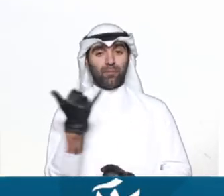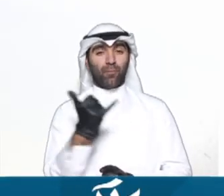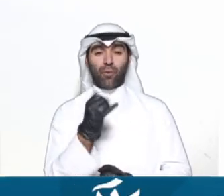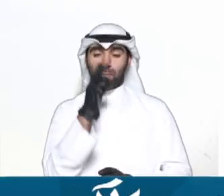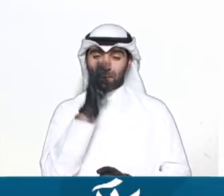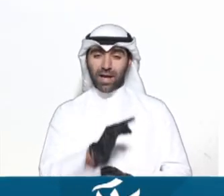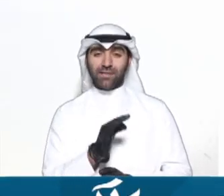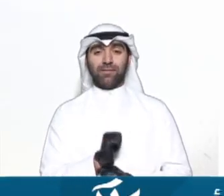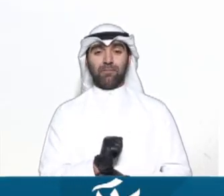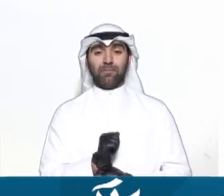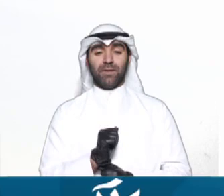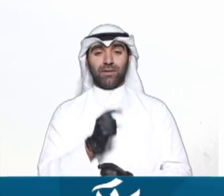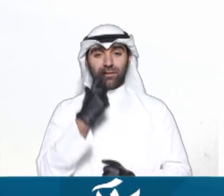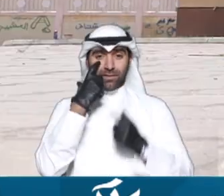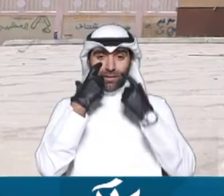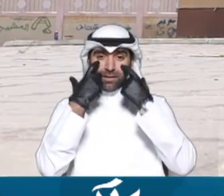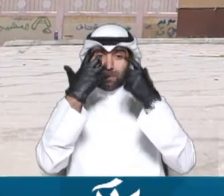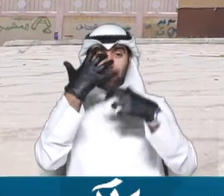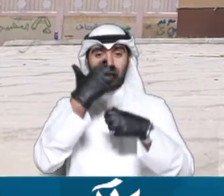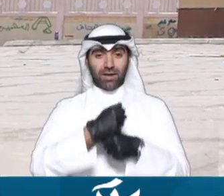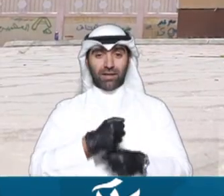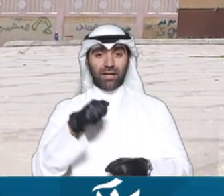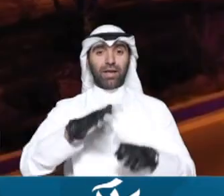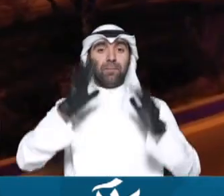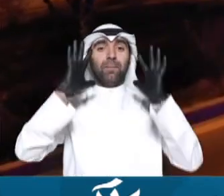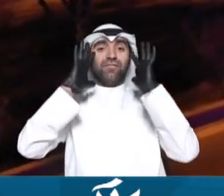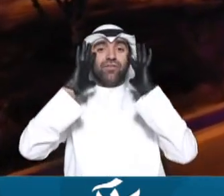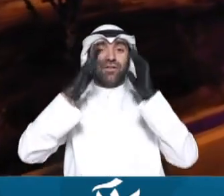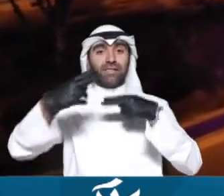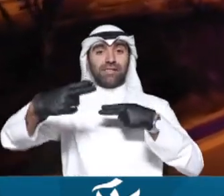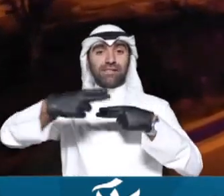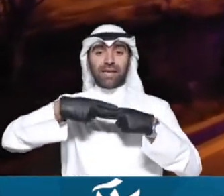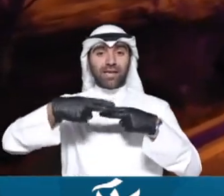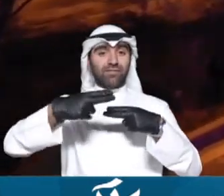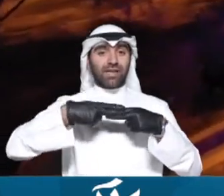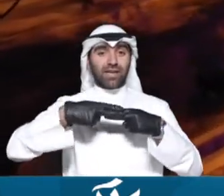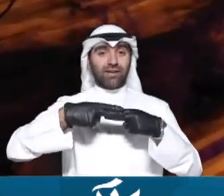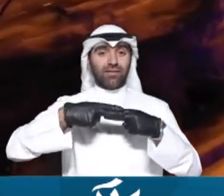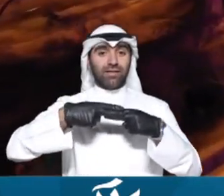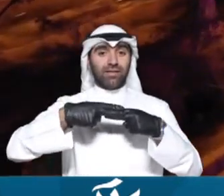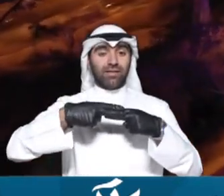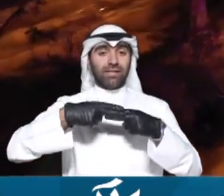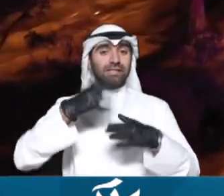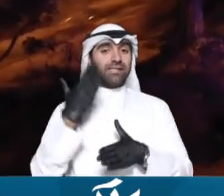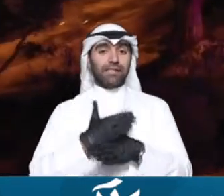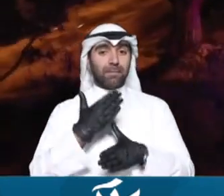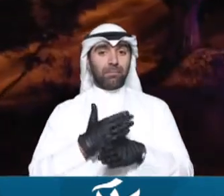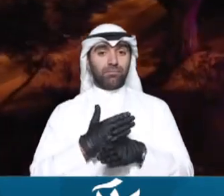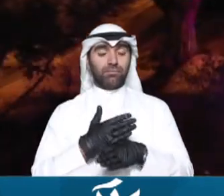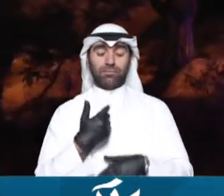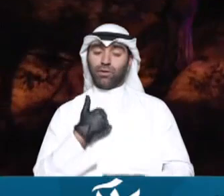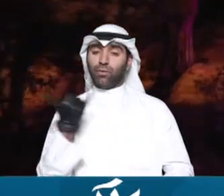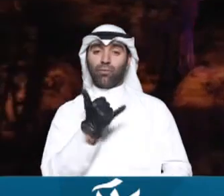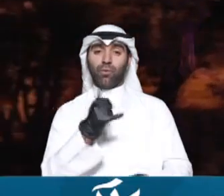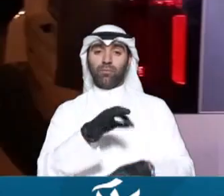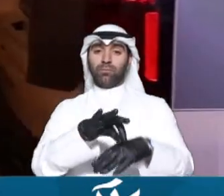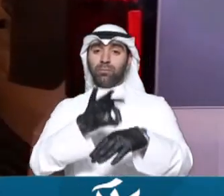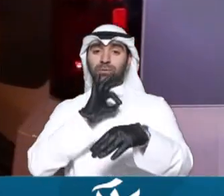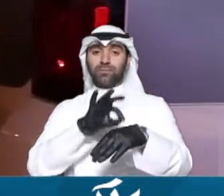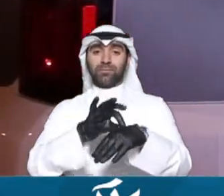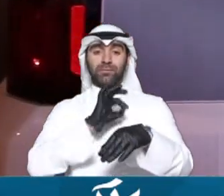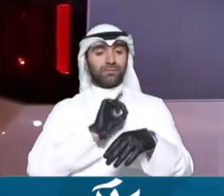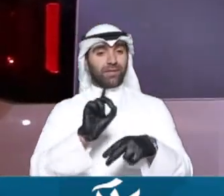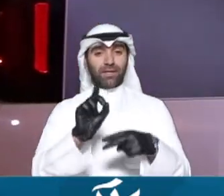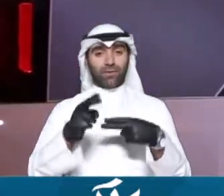فيما يخص إغلاق المساجد، إلا أن مسألة حفظ النفس تبقى على رأس المقاصد الأساسية التي جاءت بها